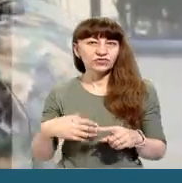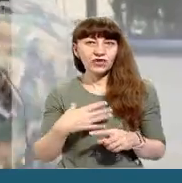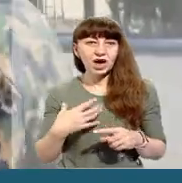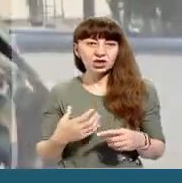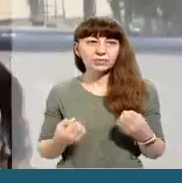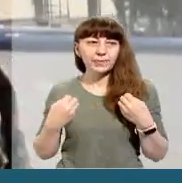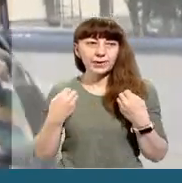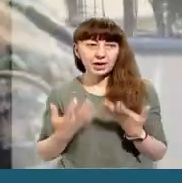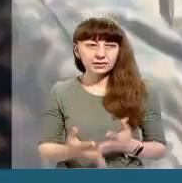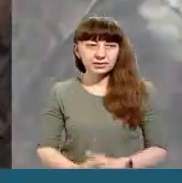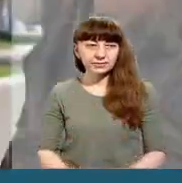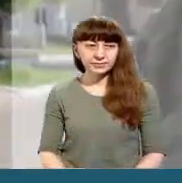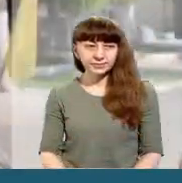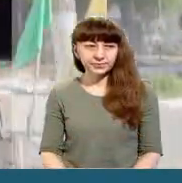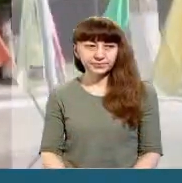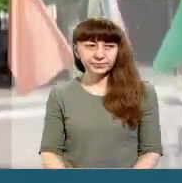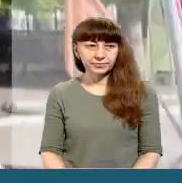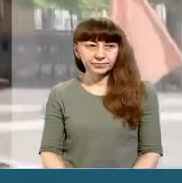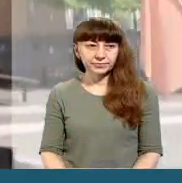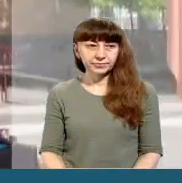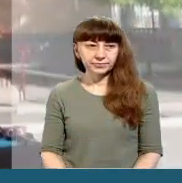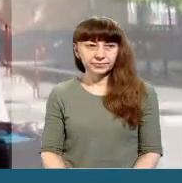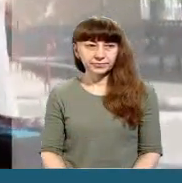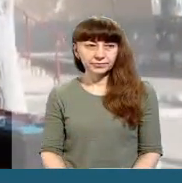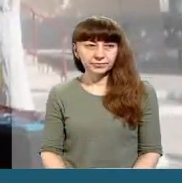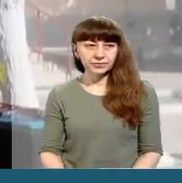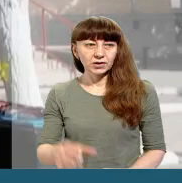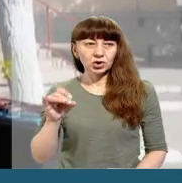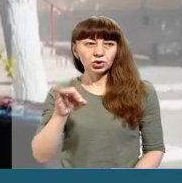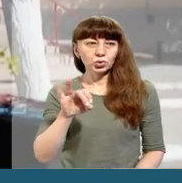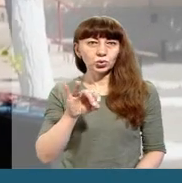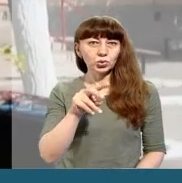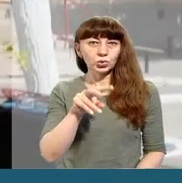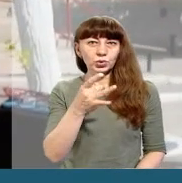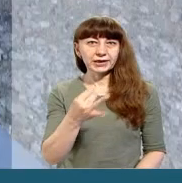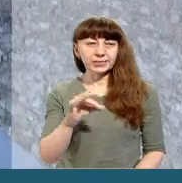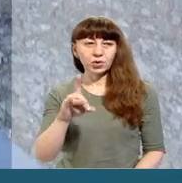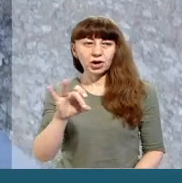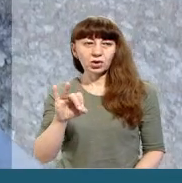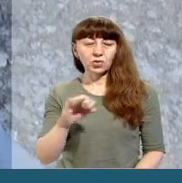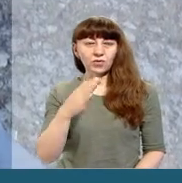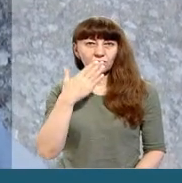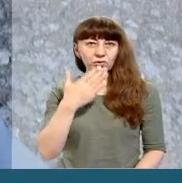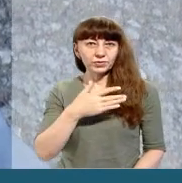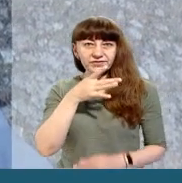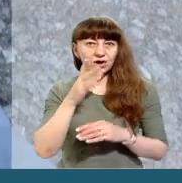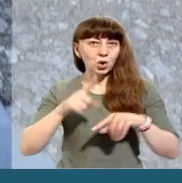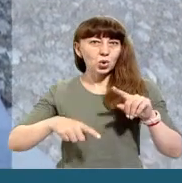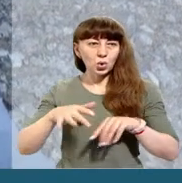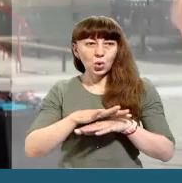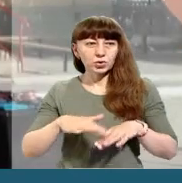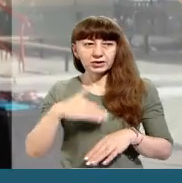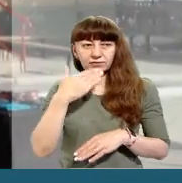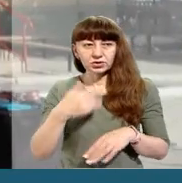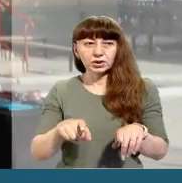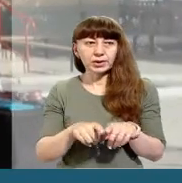ағайын. Атқыштар отасының жауынгері Юрий Поляков өзін отанының нағыз патриотымын деп санайды. Және мұндай мерекелер жастар үшін, әсіресе өскелең ұрпақ